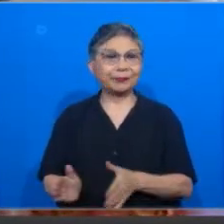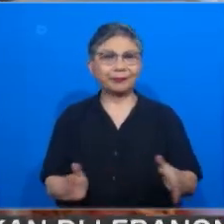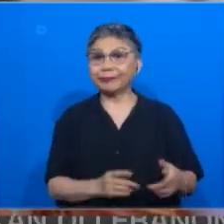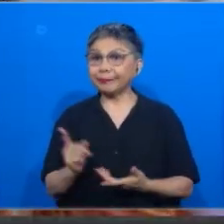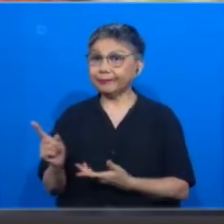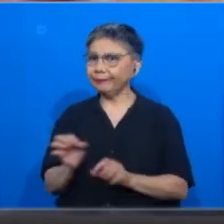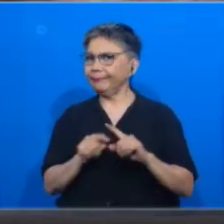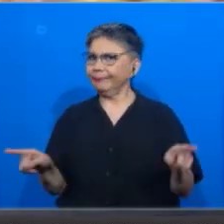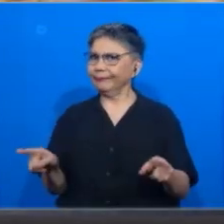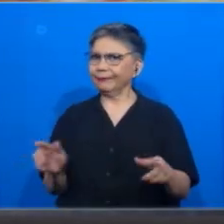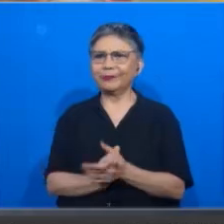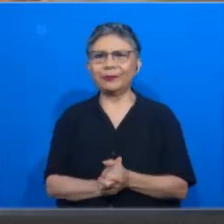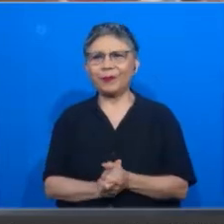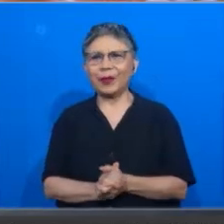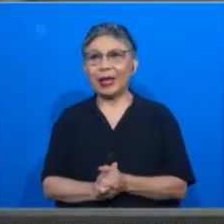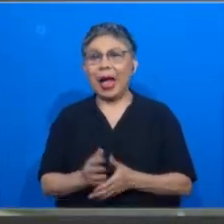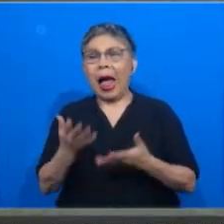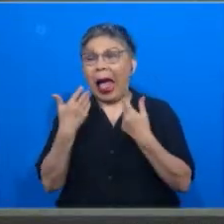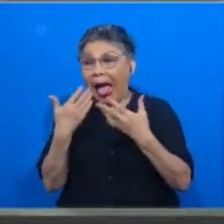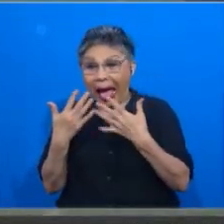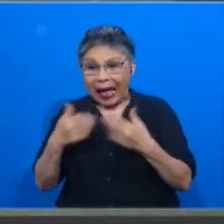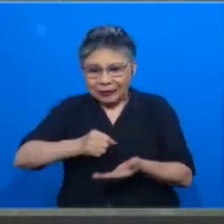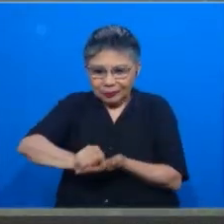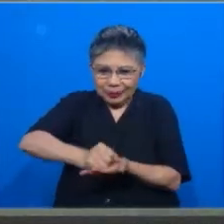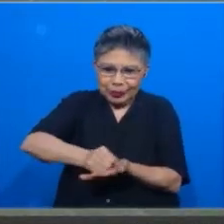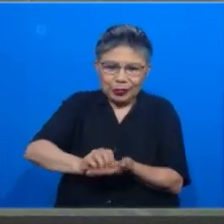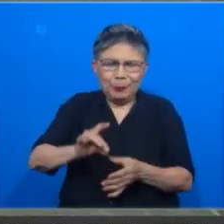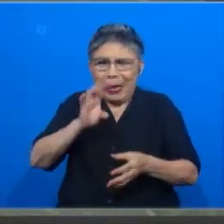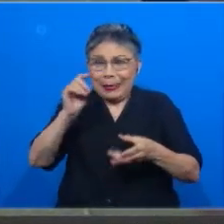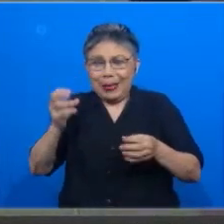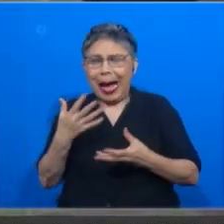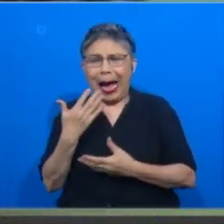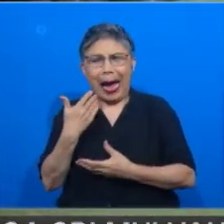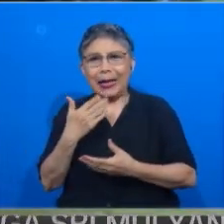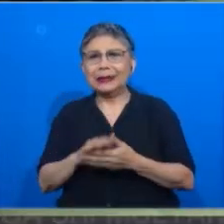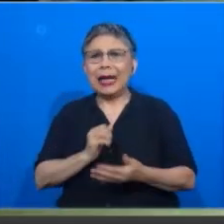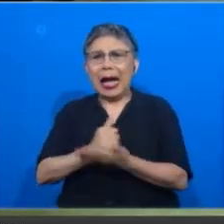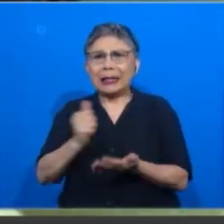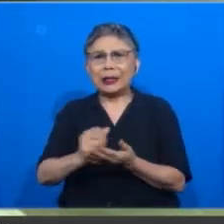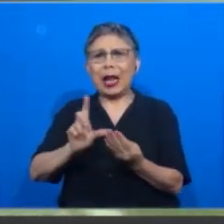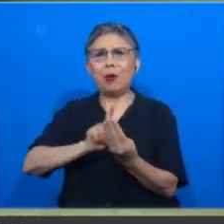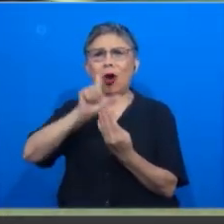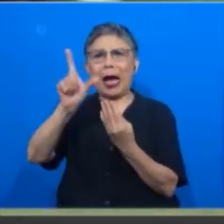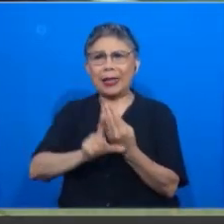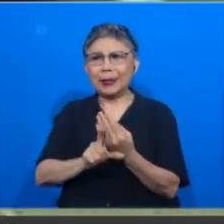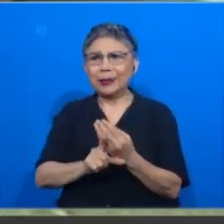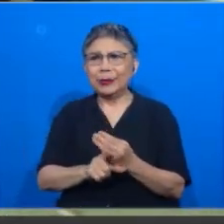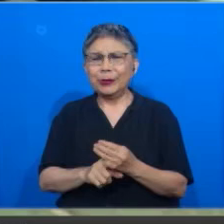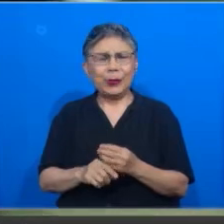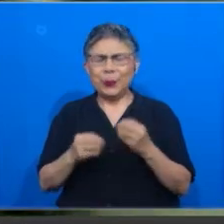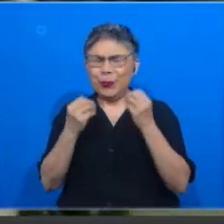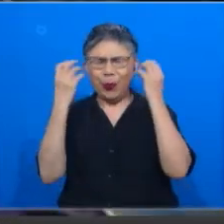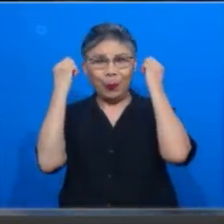Nah, kalau yang satu ini pastinya mengundang keringat. Karena sajian sambal desa khas Kabupaten Lamongan, Jawa Timur ini pedasnya